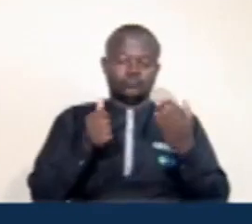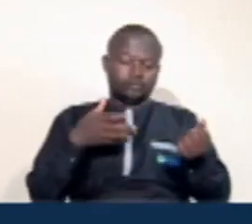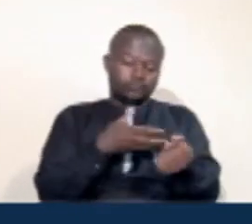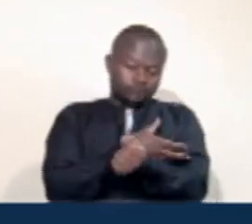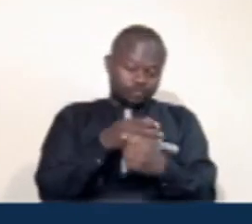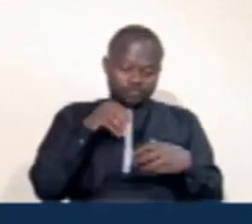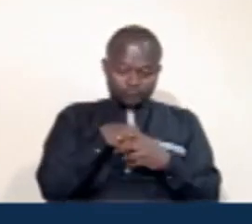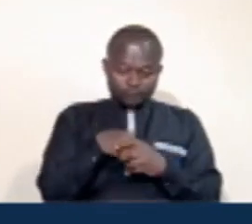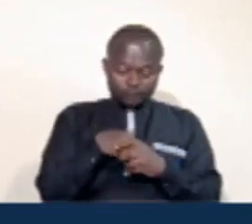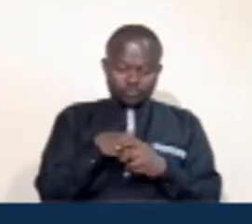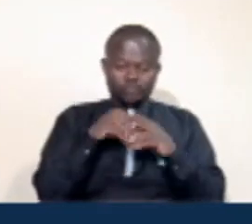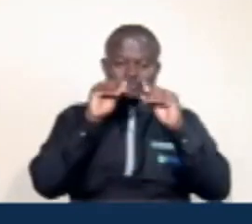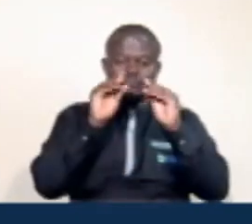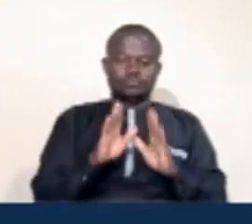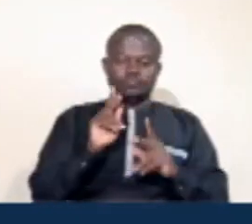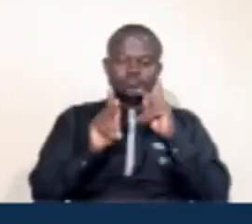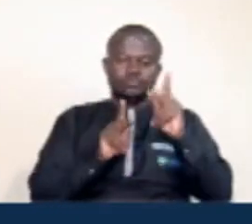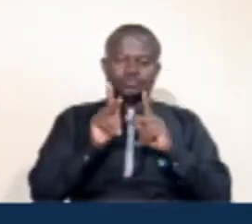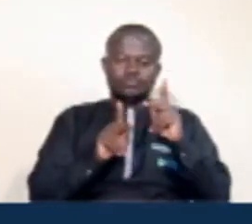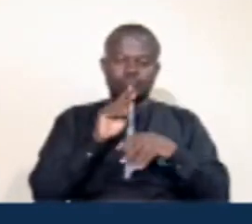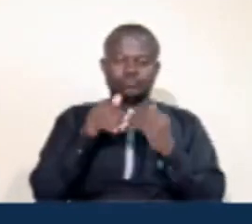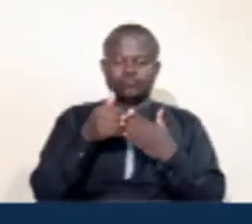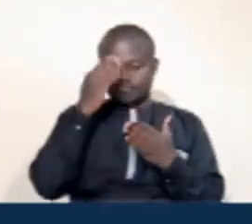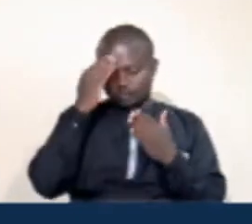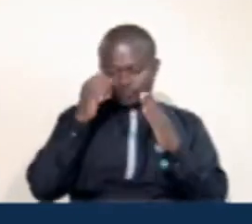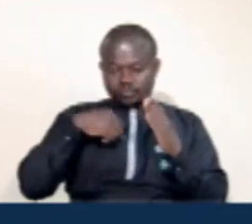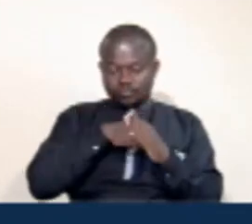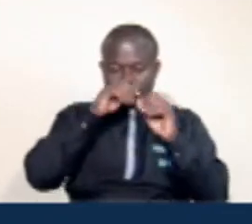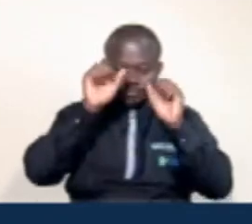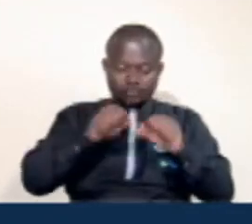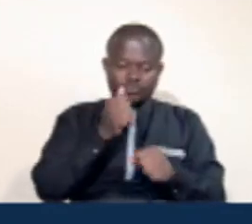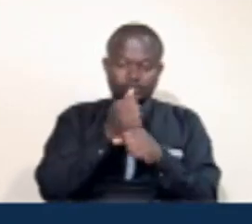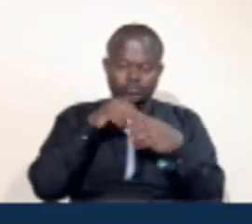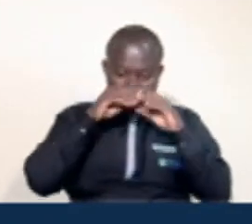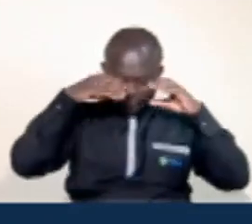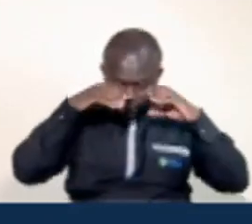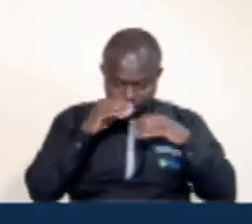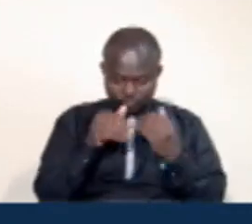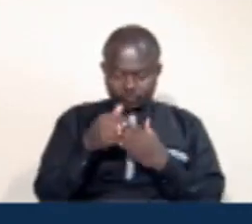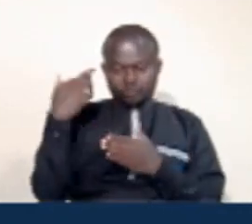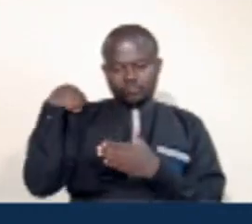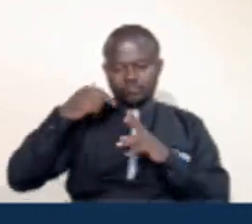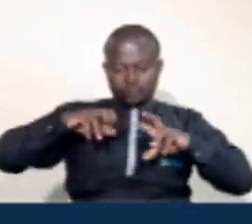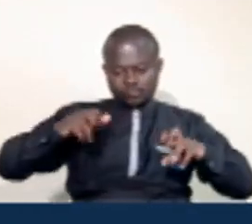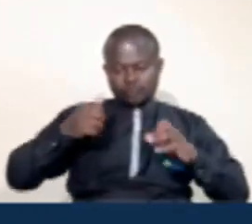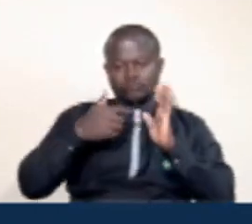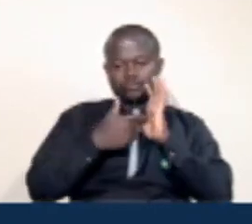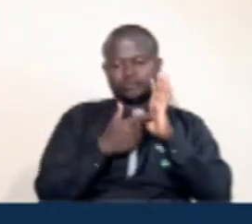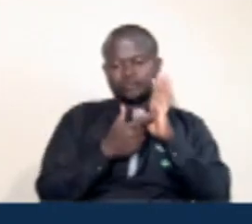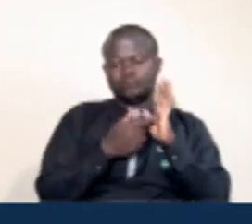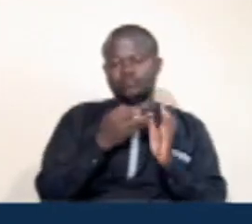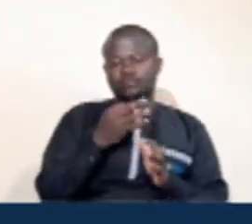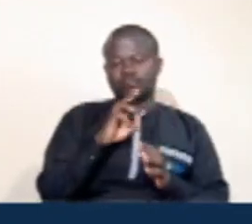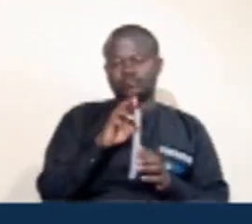ubushobozi mu kwigisha abantu kugira ngo bazabashe kuba bakora muri laboratwari ishinzwe gupima ibimenyetso ariyo